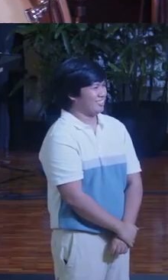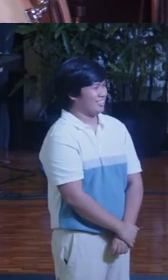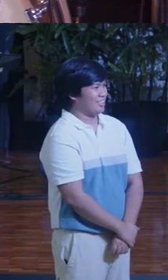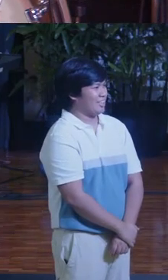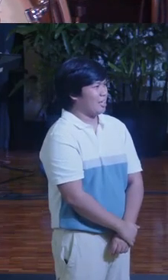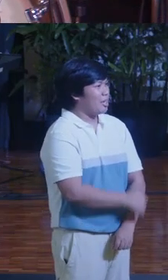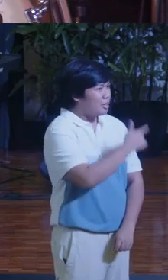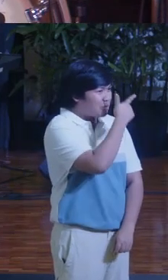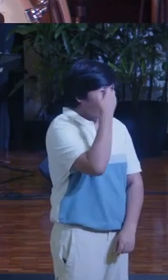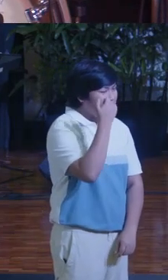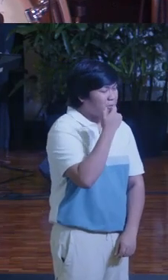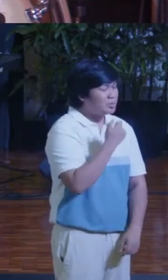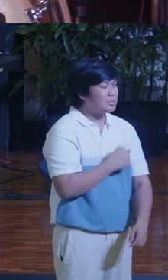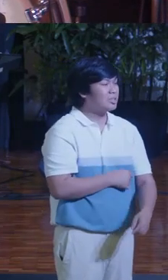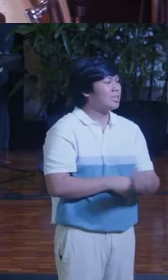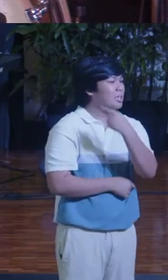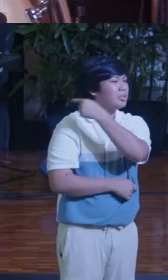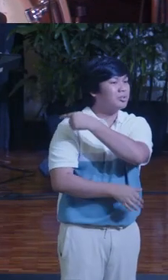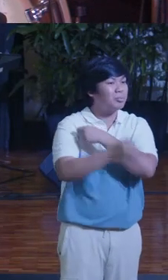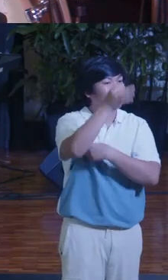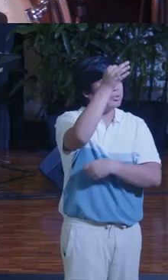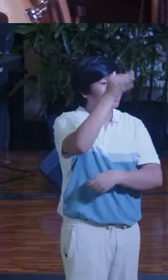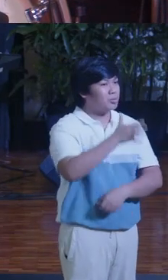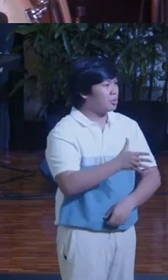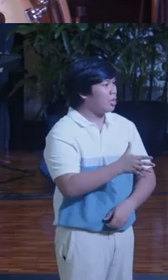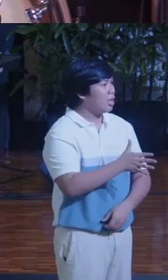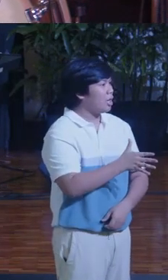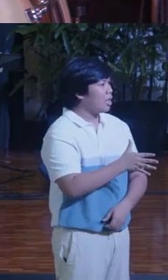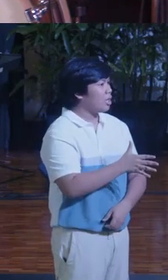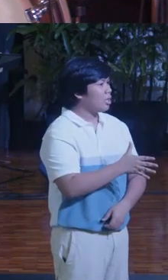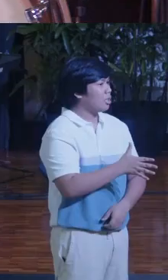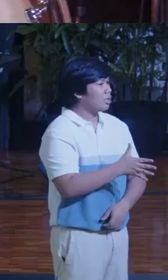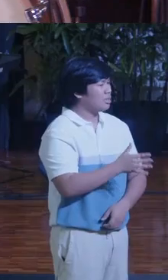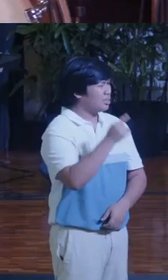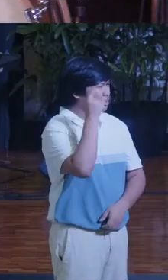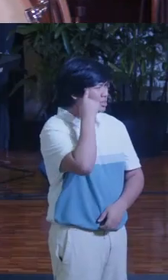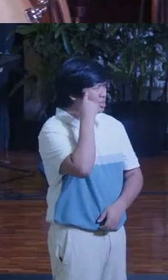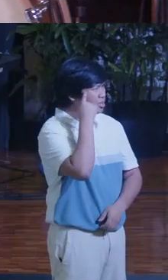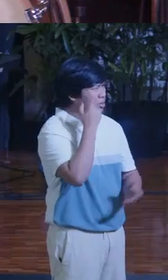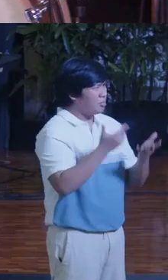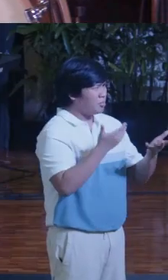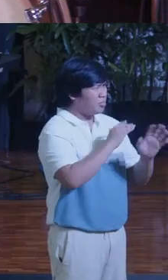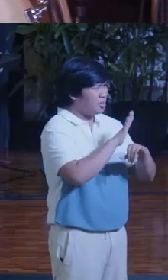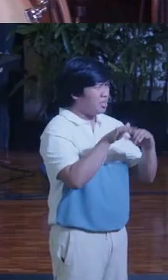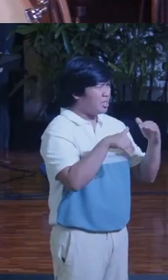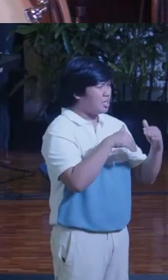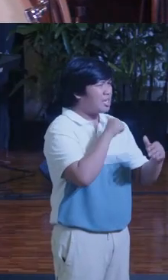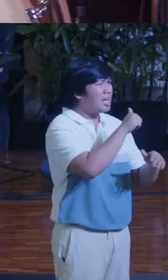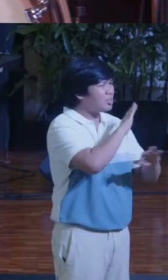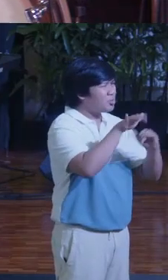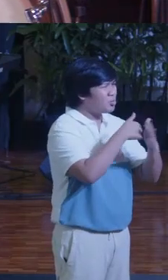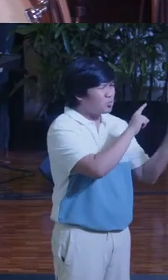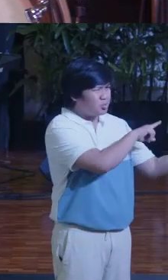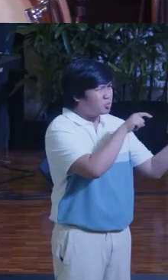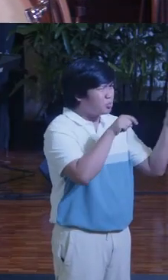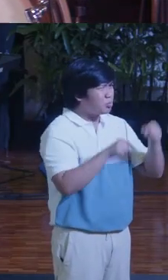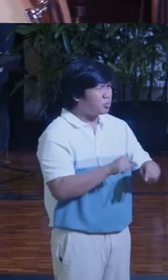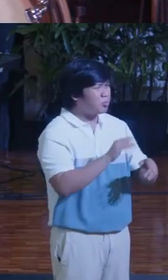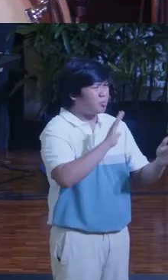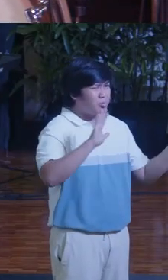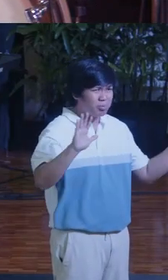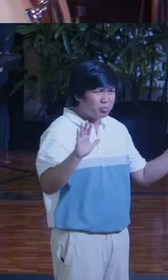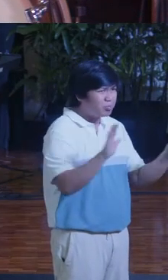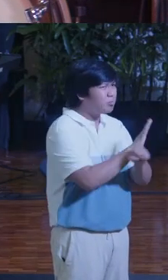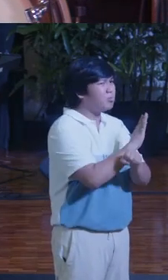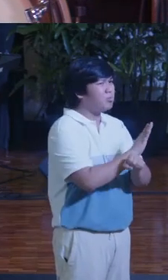Kasi hindi namin natitiyak kung lang ang lahat ng nag-a-attend sa GCF ay anak ng